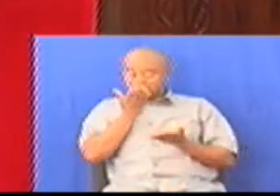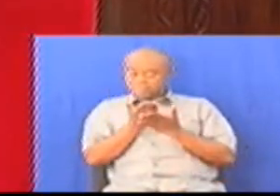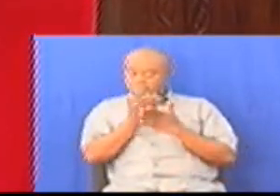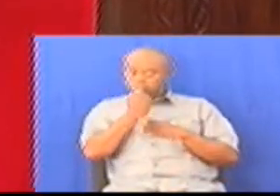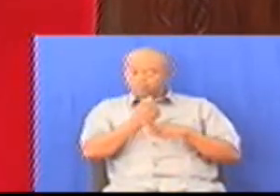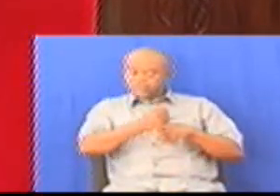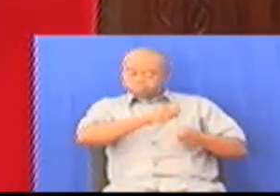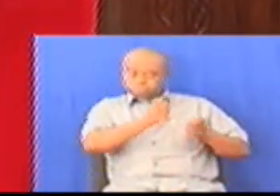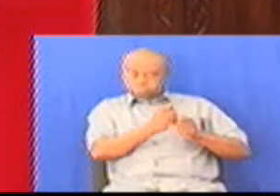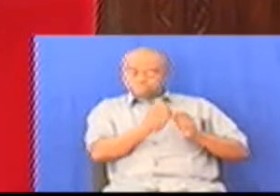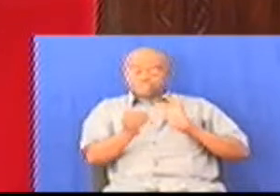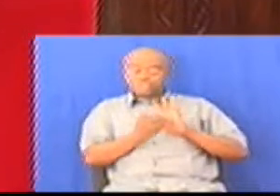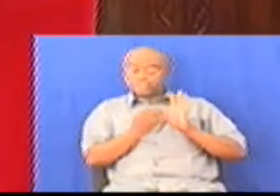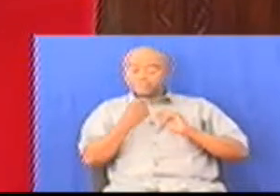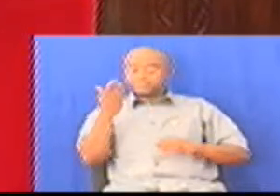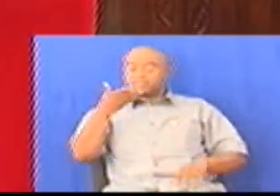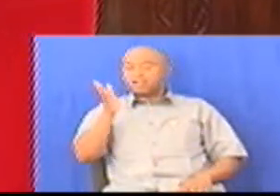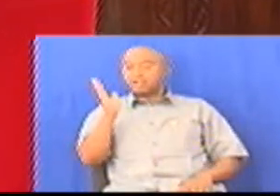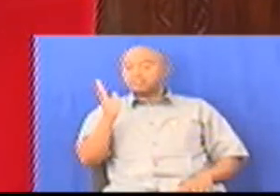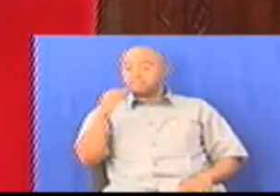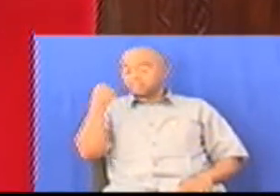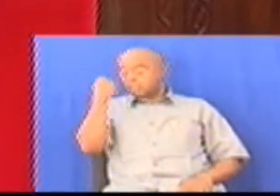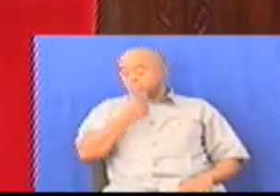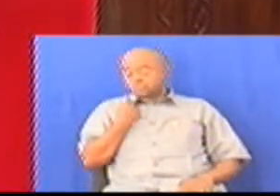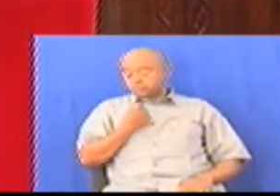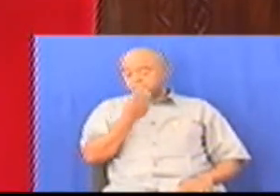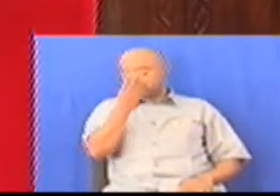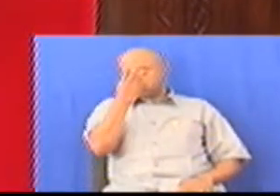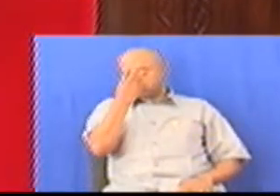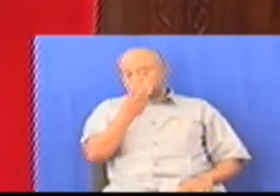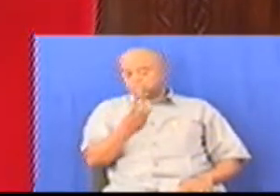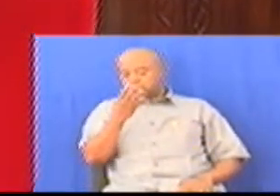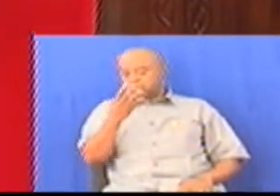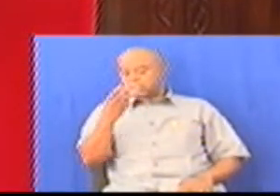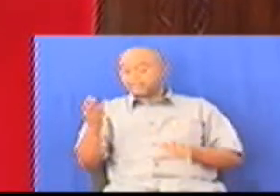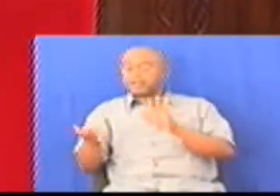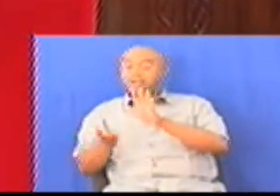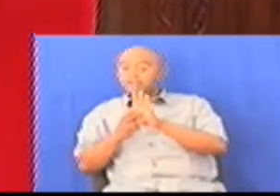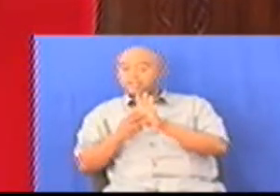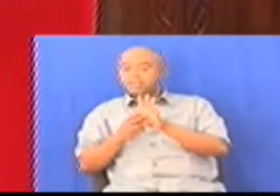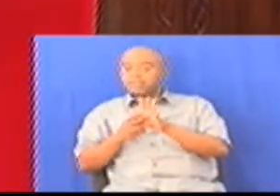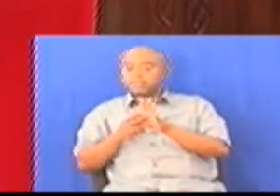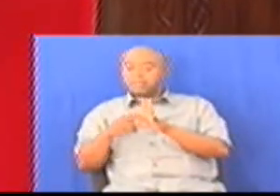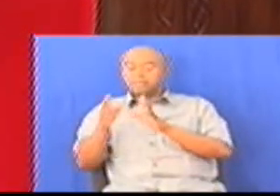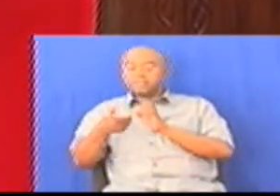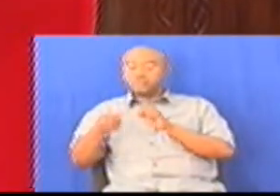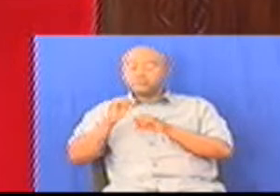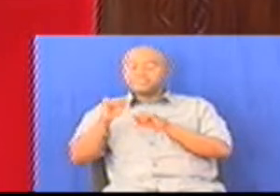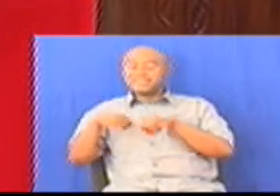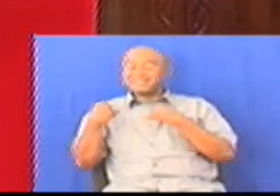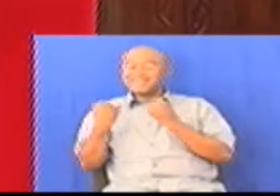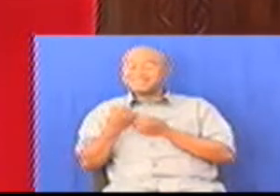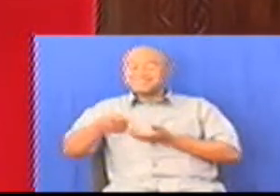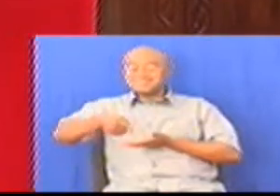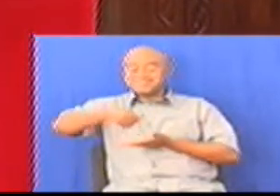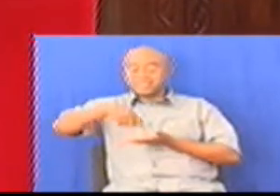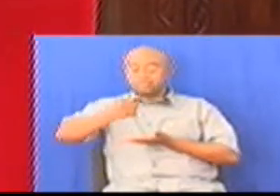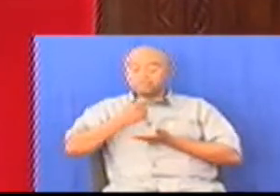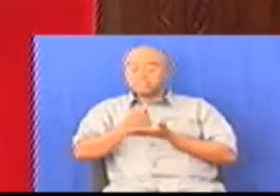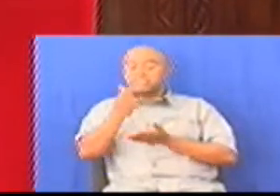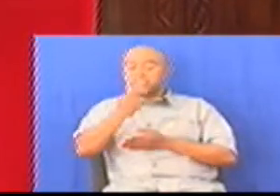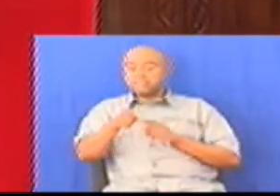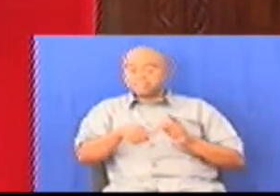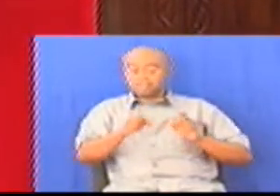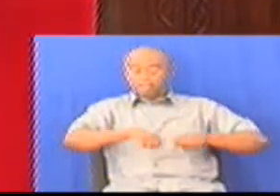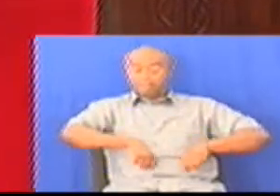marekebisho kwenye sheria ya fedha za umma sura 348 ili kuongeza taasisi za kituo cha uwekezaji Tanzania TIC,